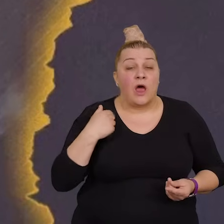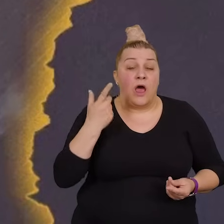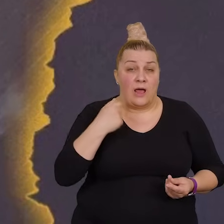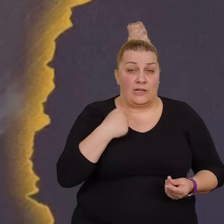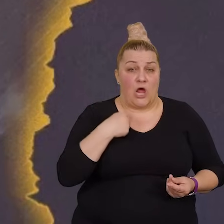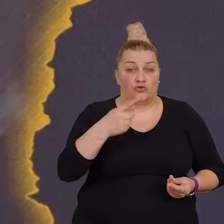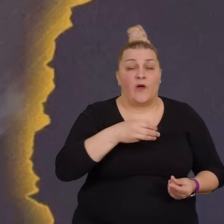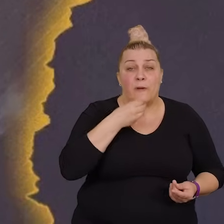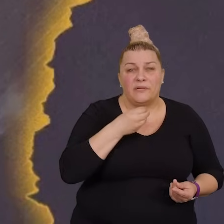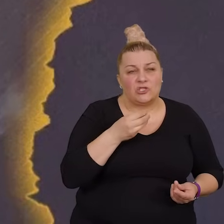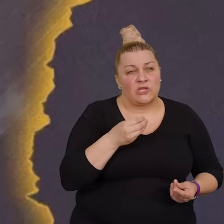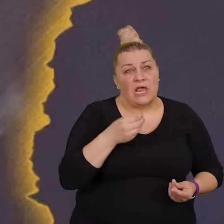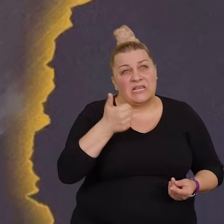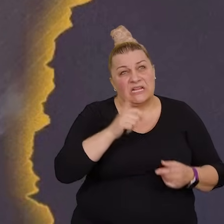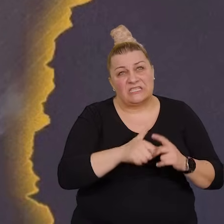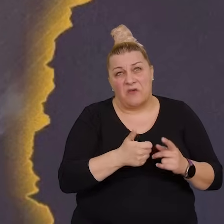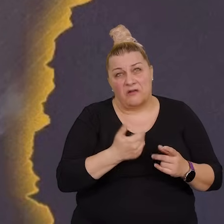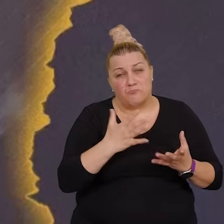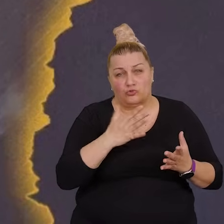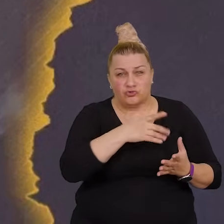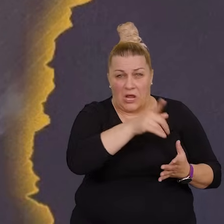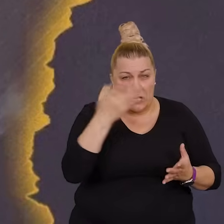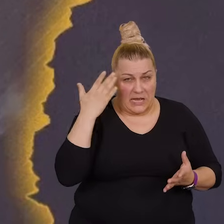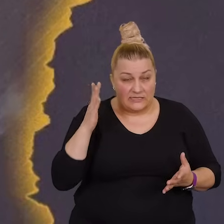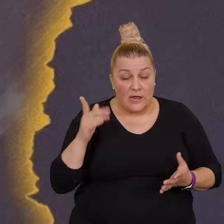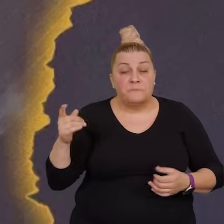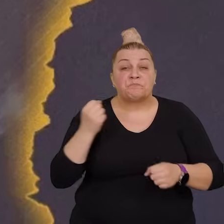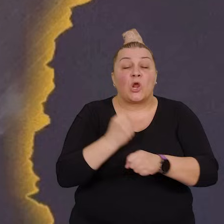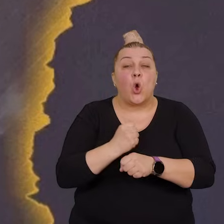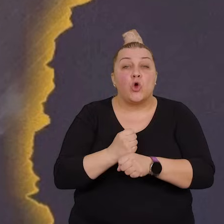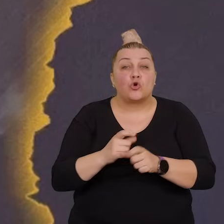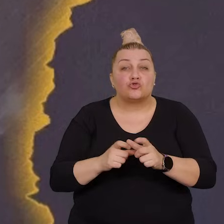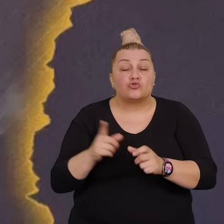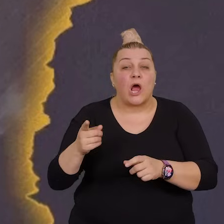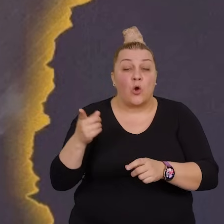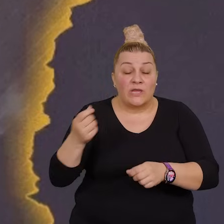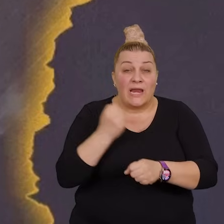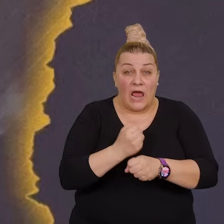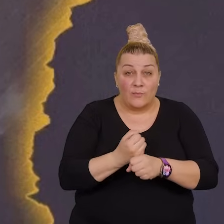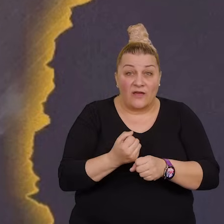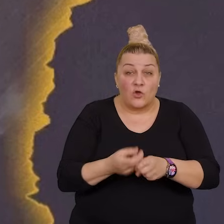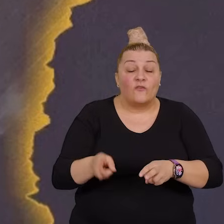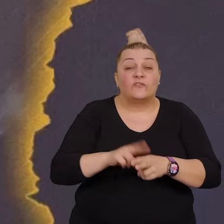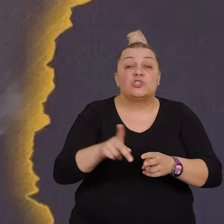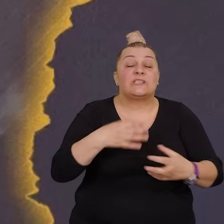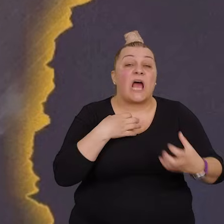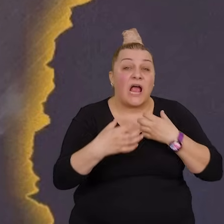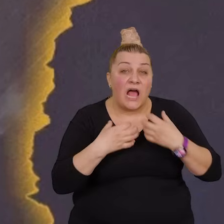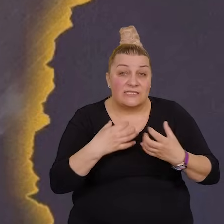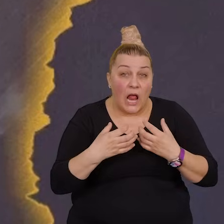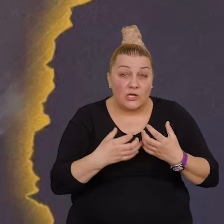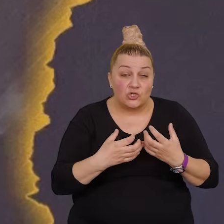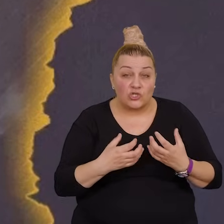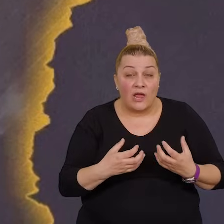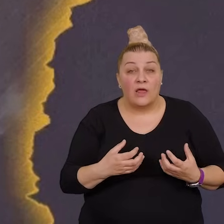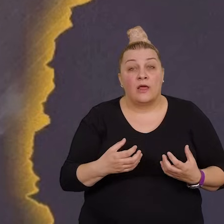reći jednu stvar koja je malo poznata, nije uopće poznata. Gojko Šušak je napravio više za Hrvatsko narodno kazalište, gdje sam